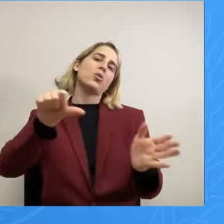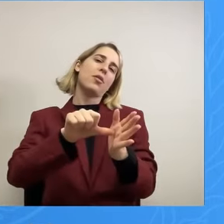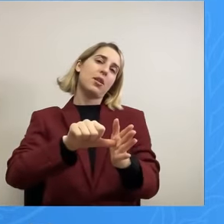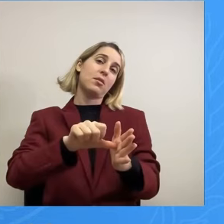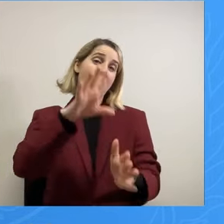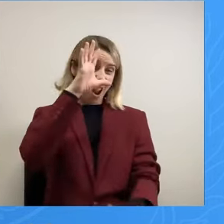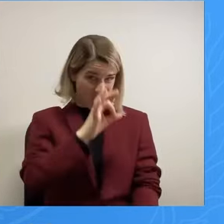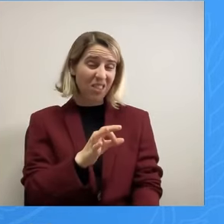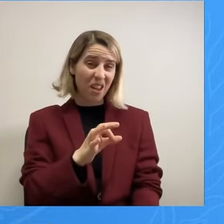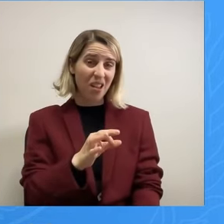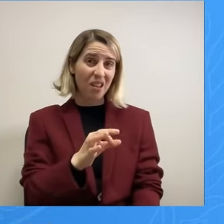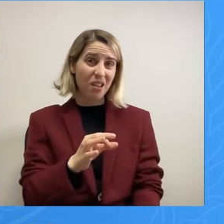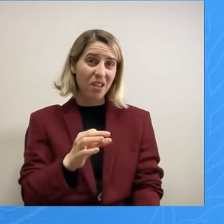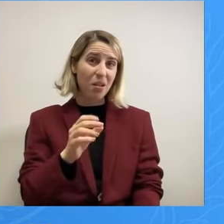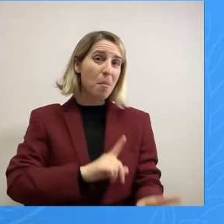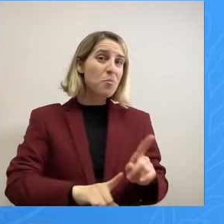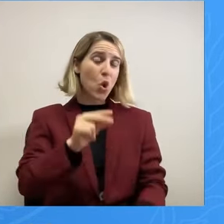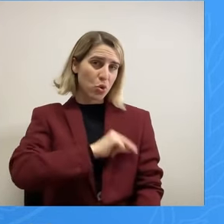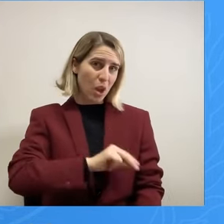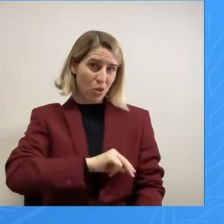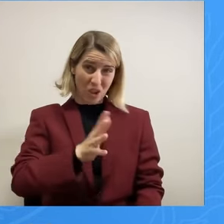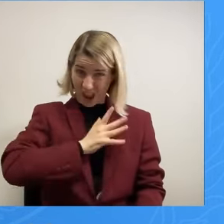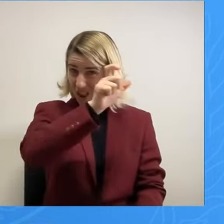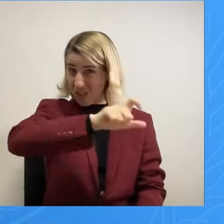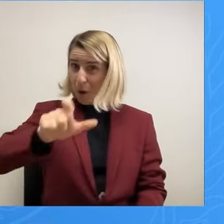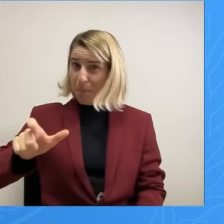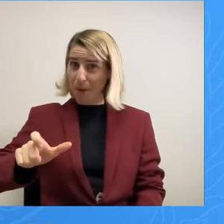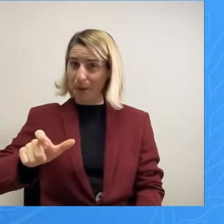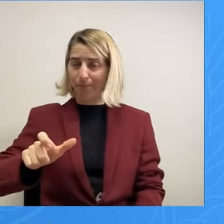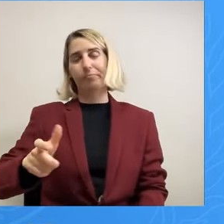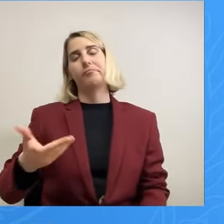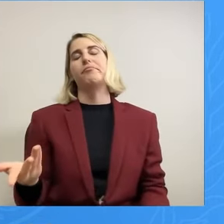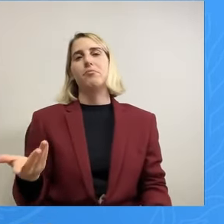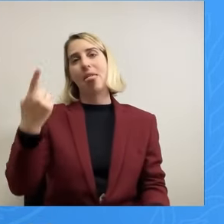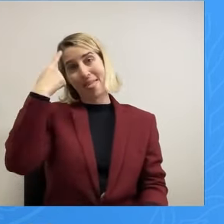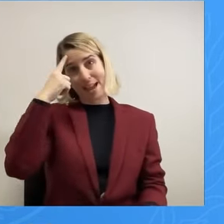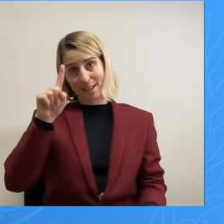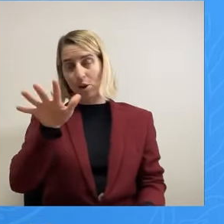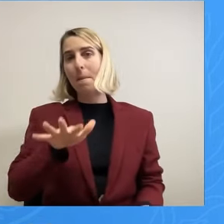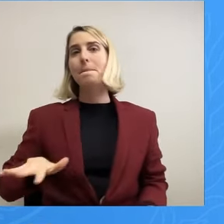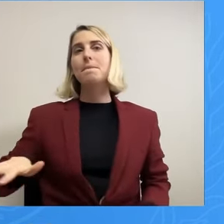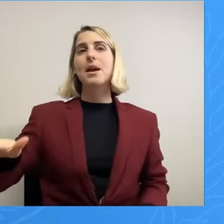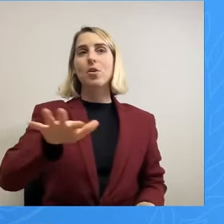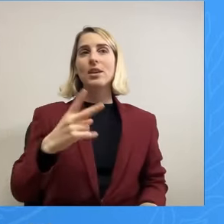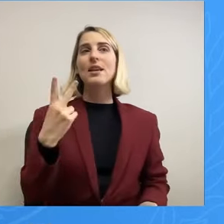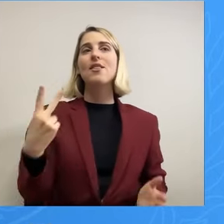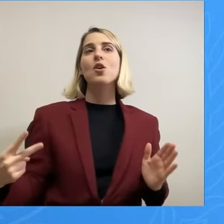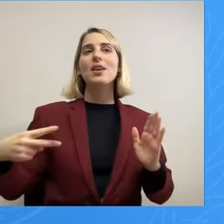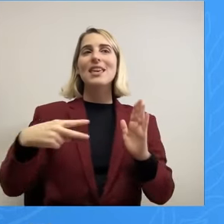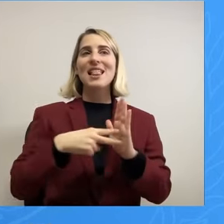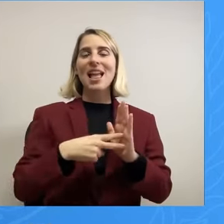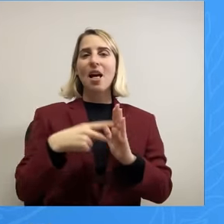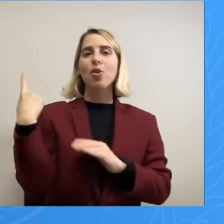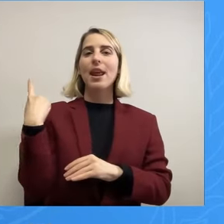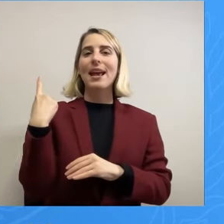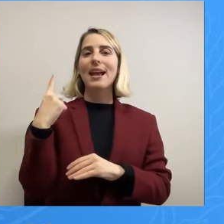είναι η διπλή ανάπλαση. Δηλαδή δεν γνωρίζουμε, δεν γνωρίζετε ότι στην περιοχή των 2.100